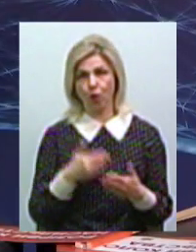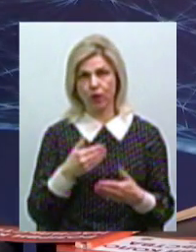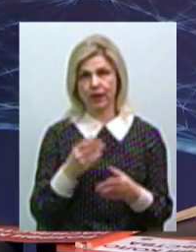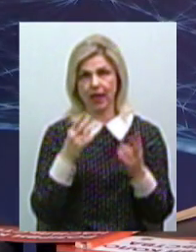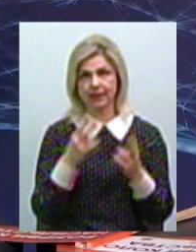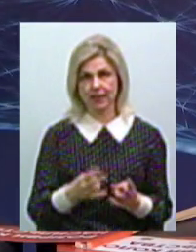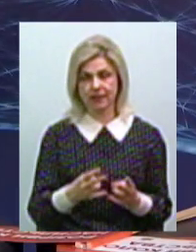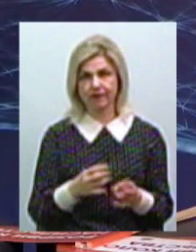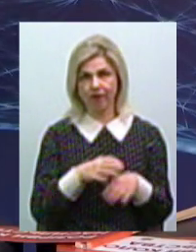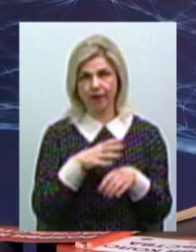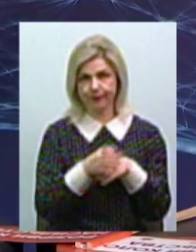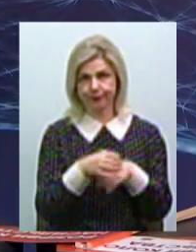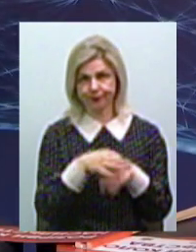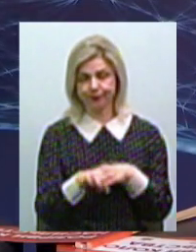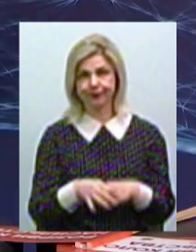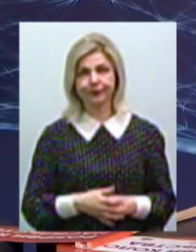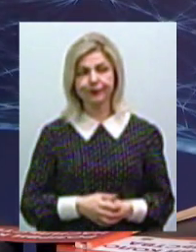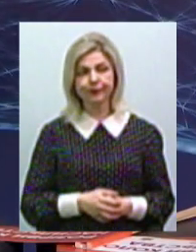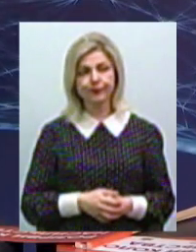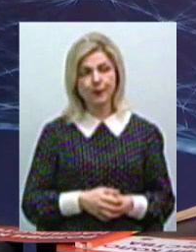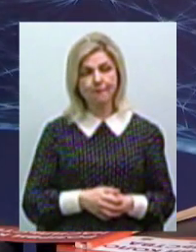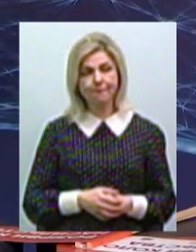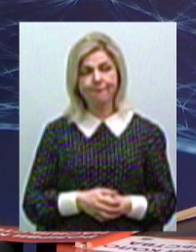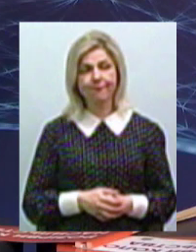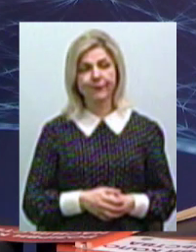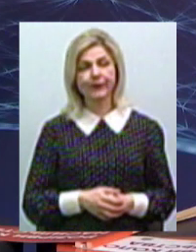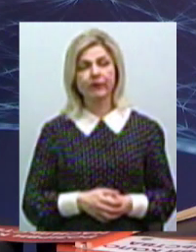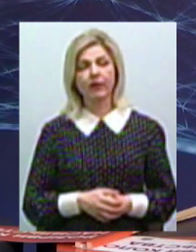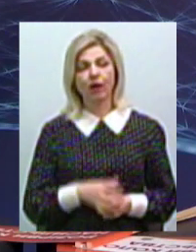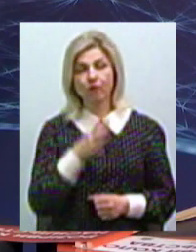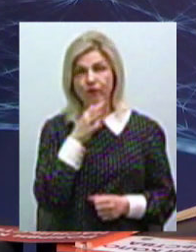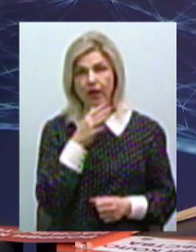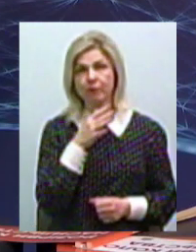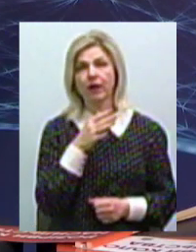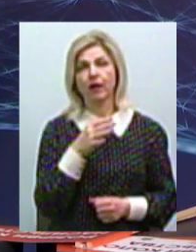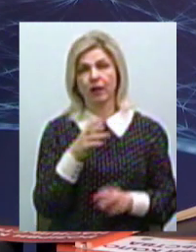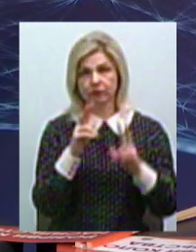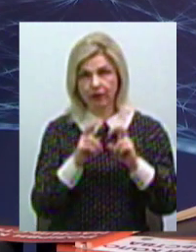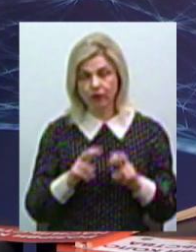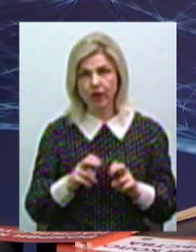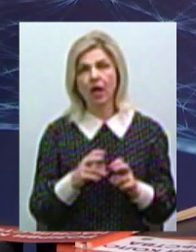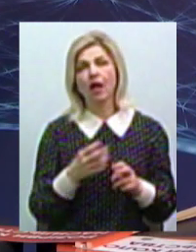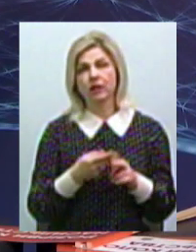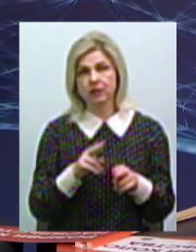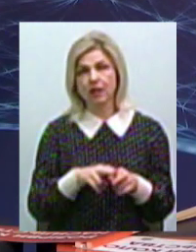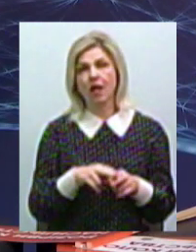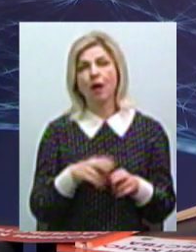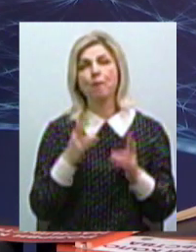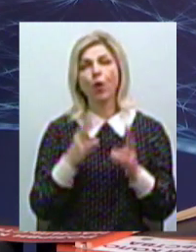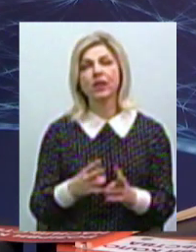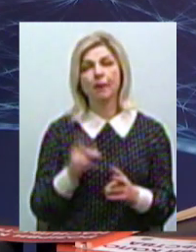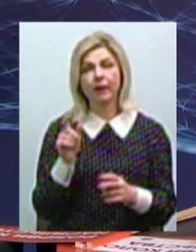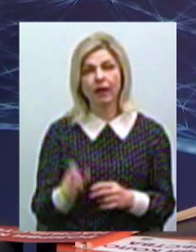У ході відпрацювання виклику про факт домашнього насильства, звичайно, що опитуються і потерпілий, і можливі